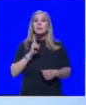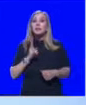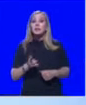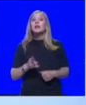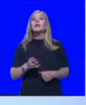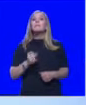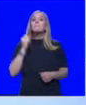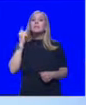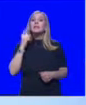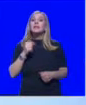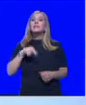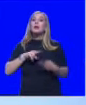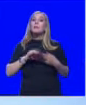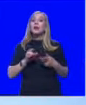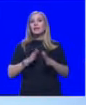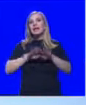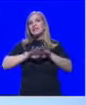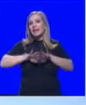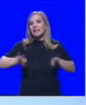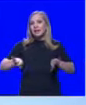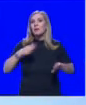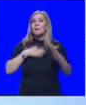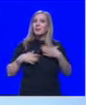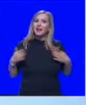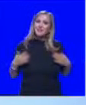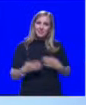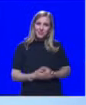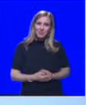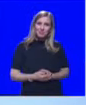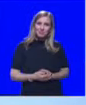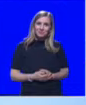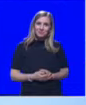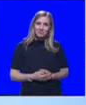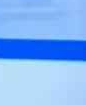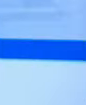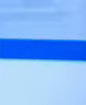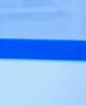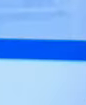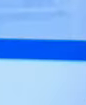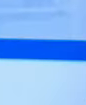Каракачанов, почетен председател на ВМРО. Така се разделяме до утре след новините в 18.